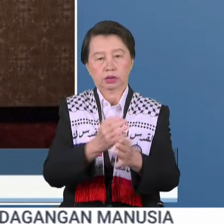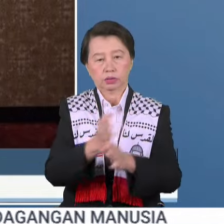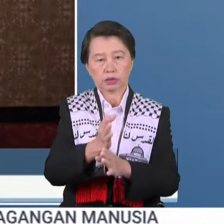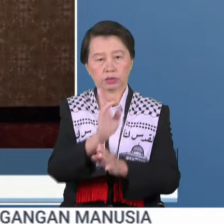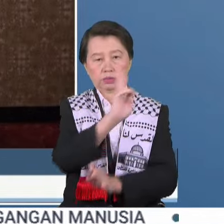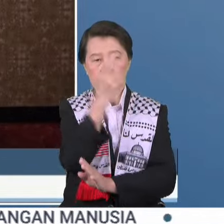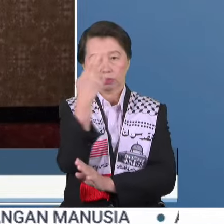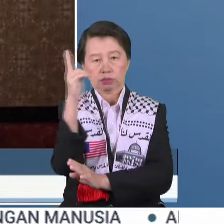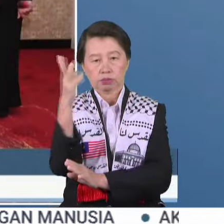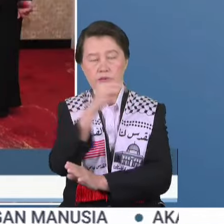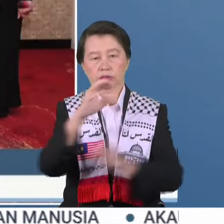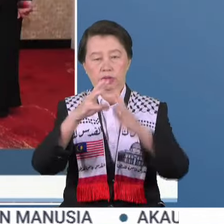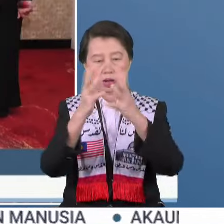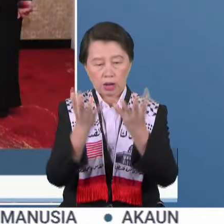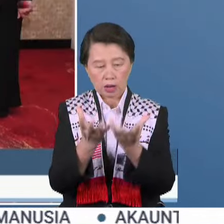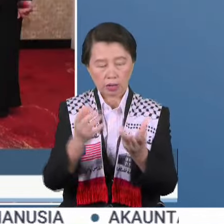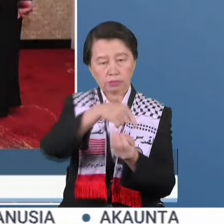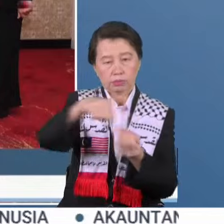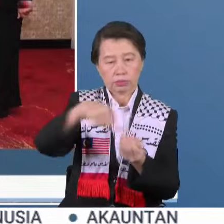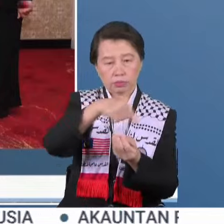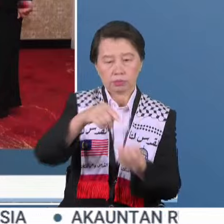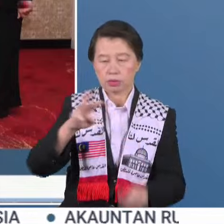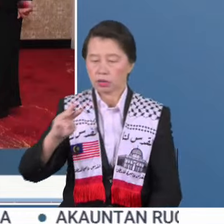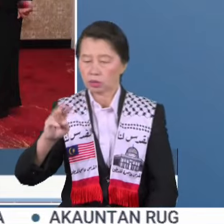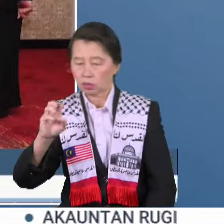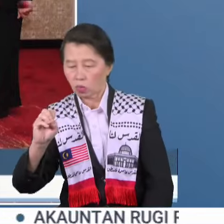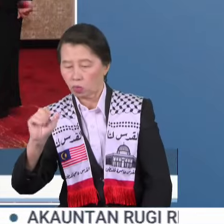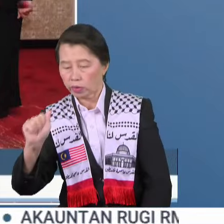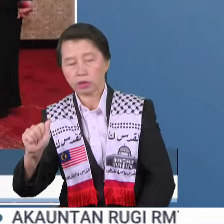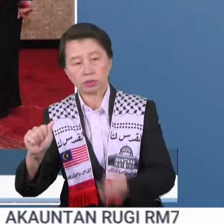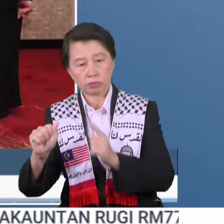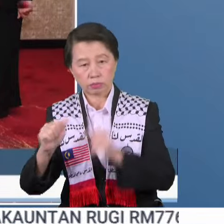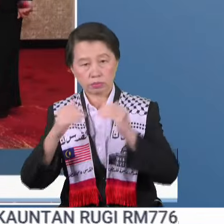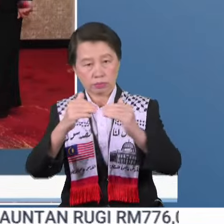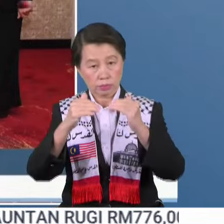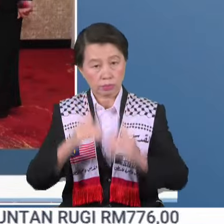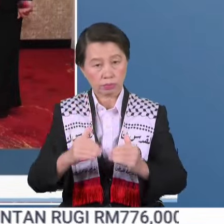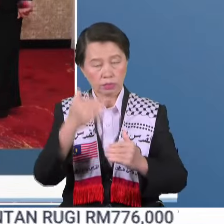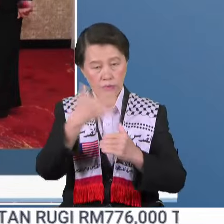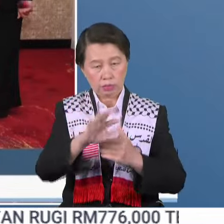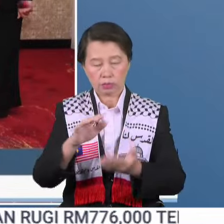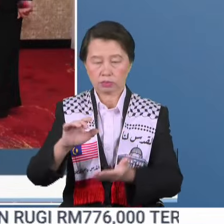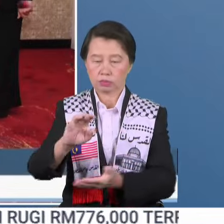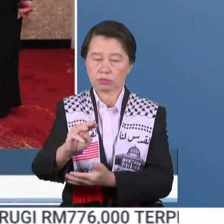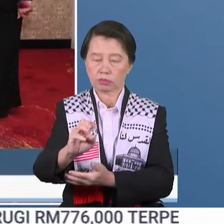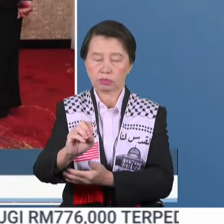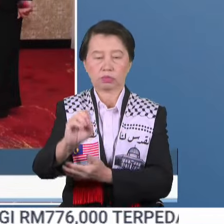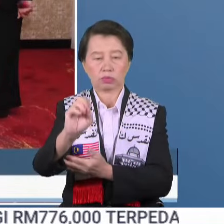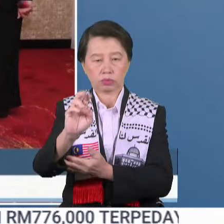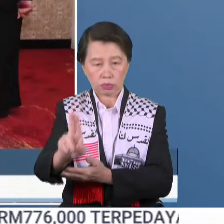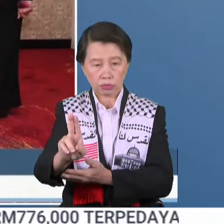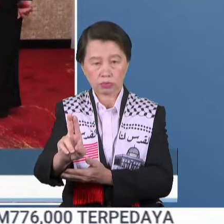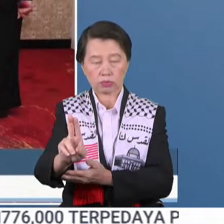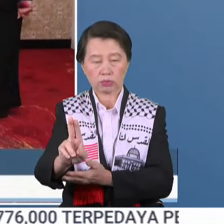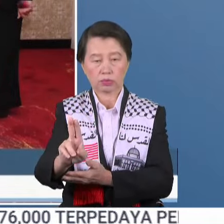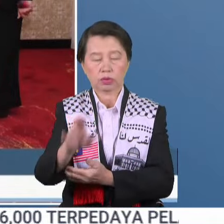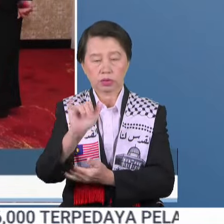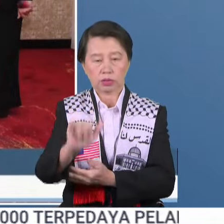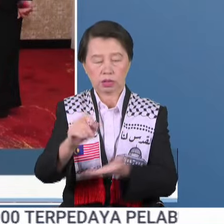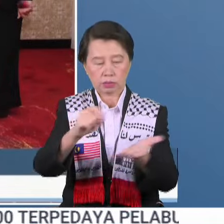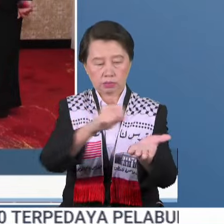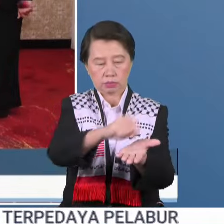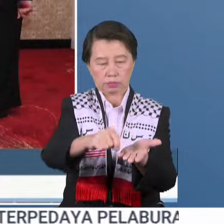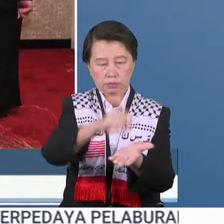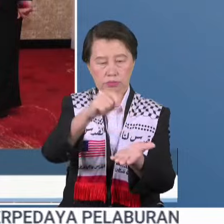perhutanan dan alam sekitar moa tersebut merupakan langkah seterusnya susulan memorandum persefahaman MOU yang